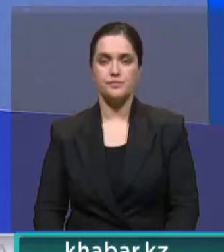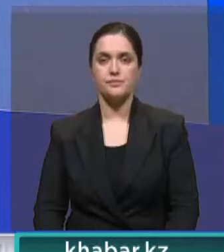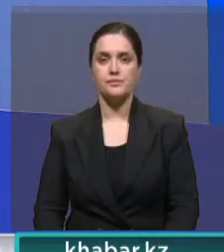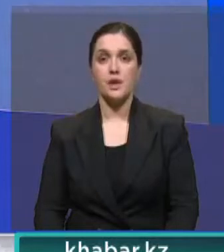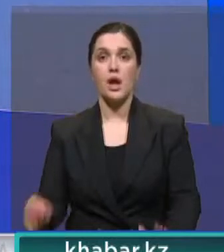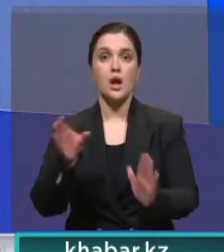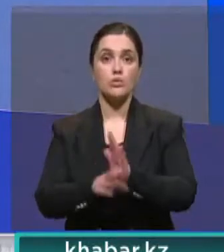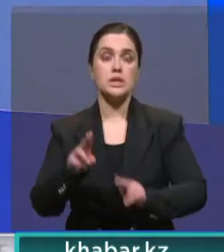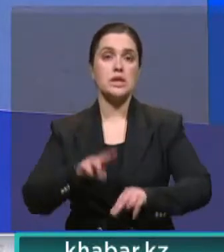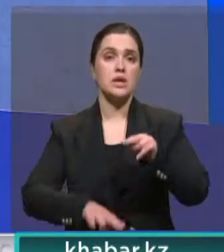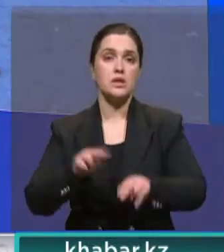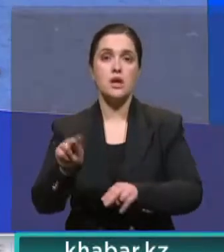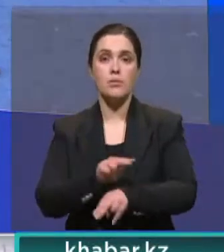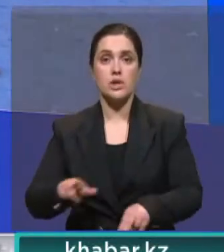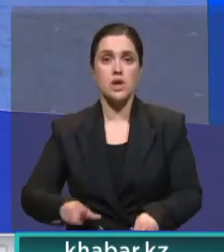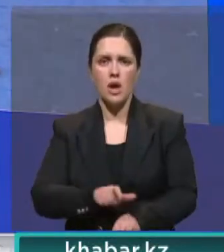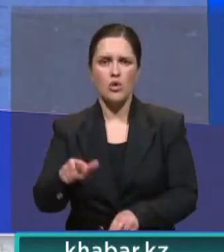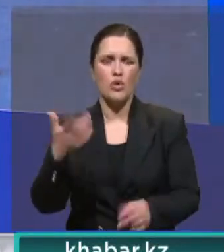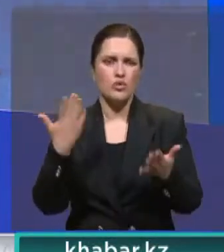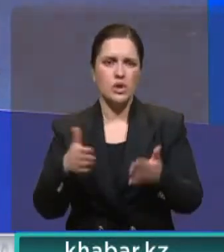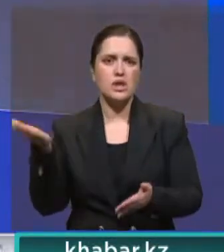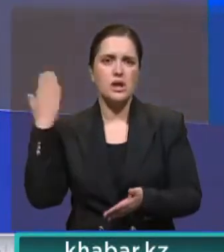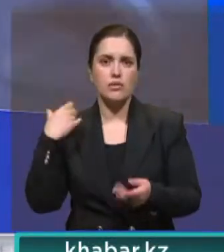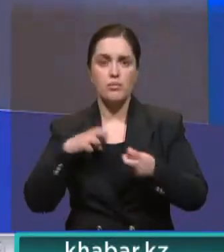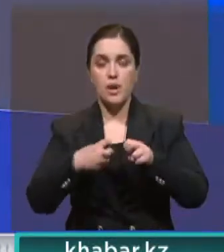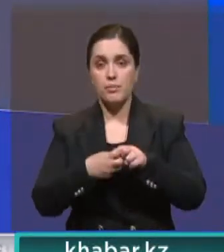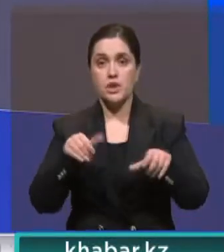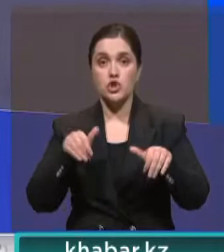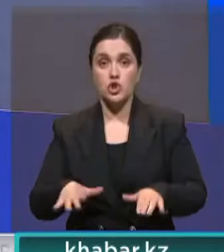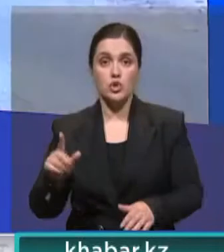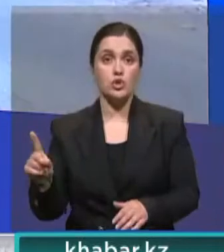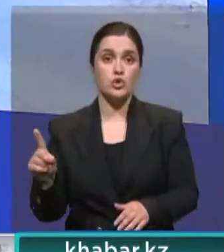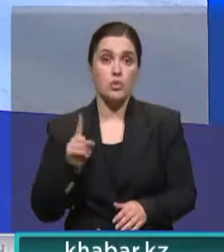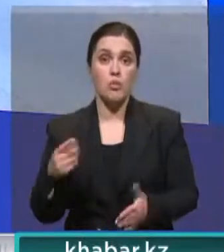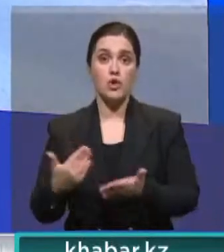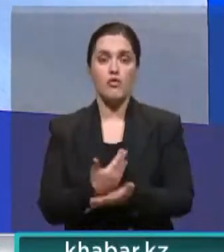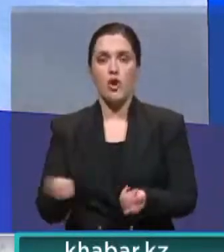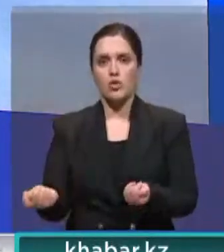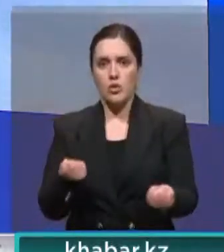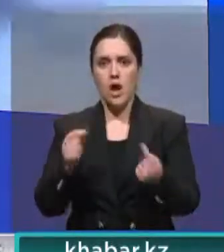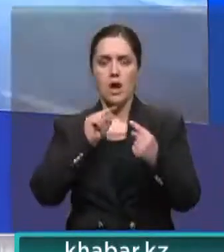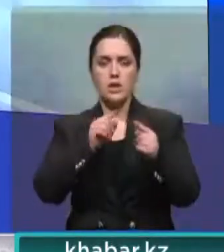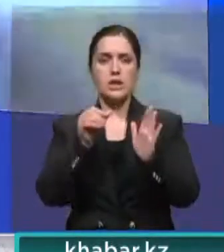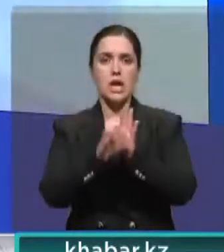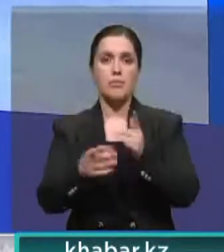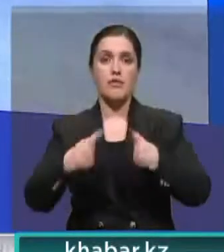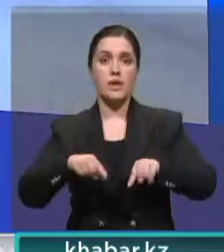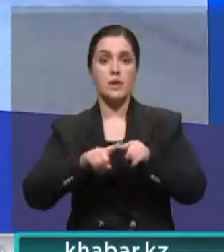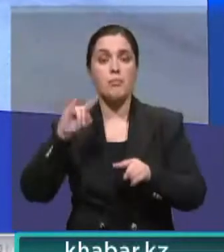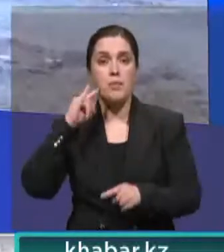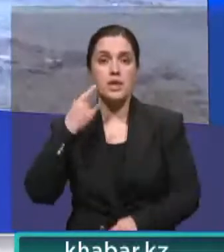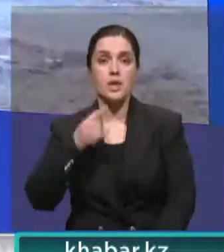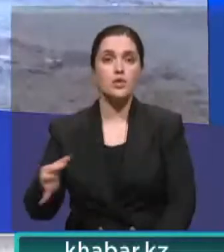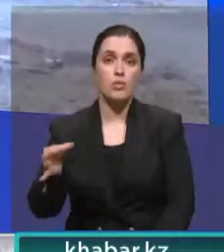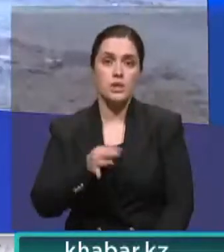Коррупция при строительстве и ремонте дорог является старой проблемой. Решение этому ждем от нового руководителя антикоррупционного ведомства. А